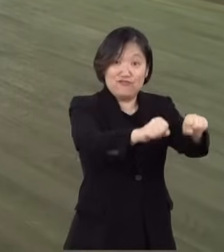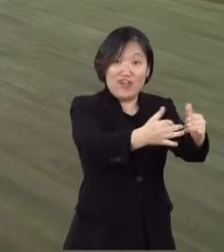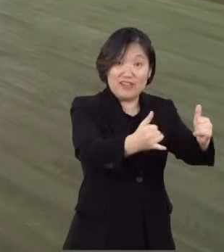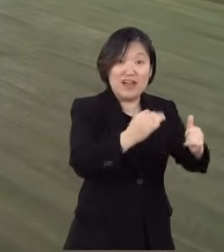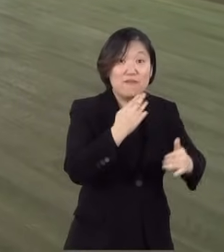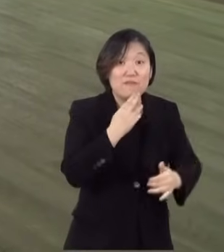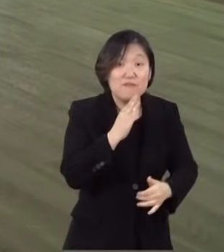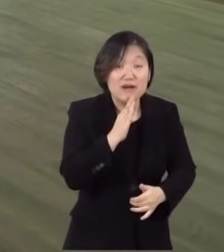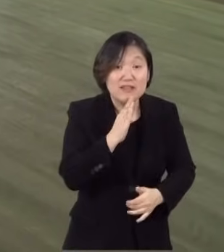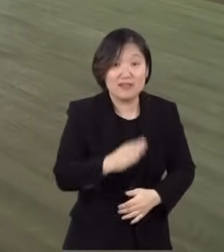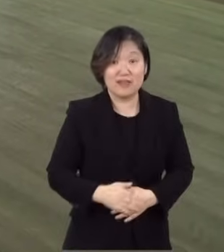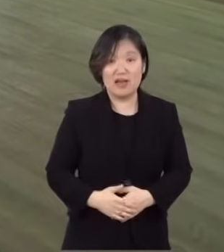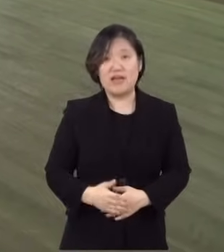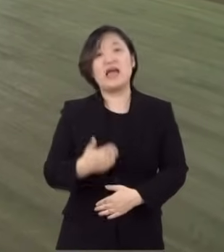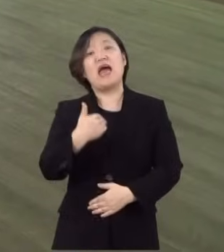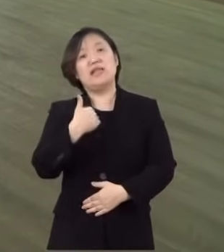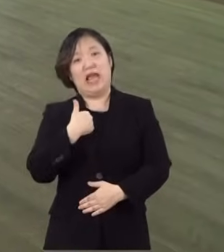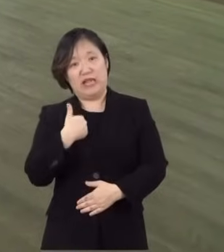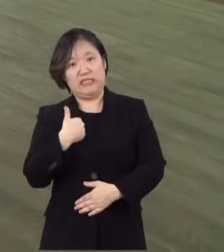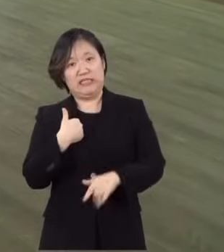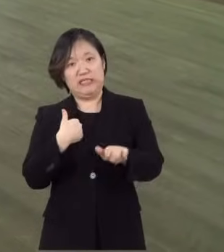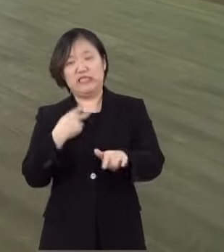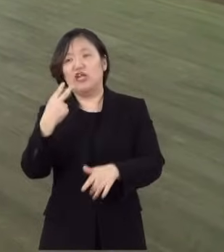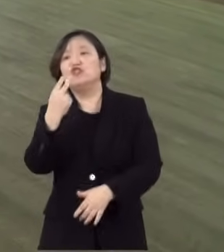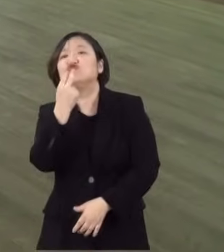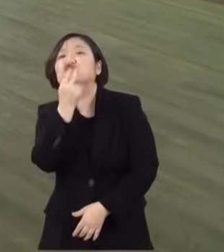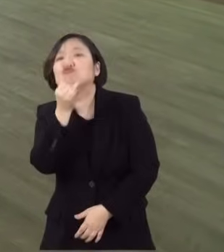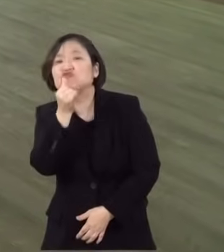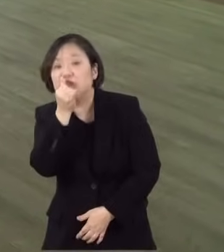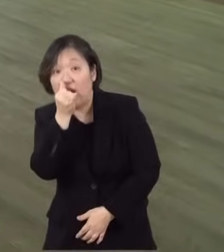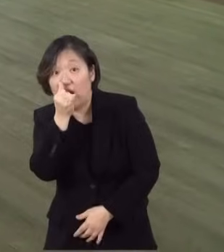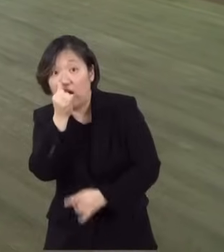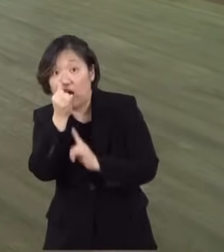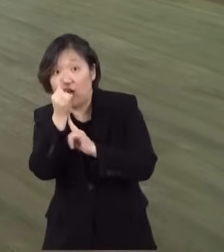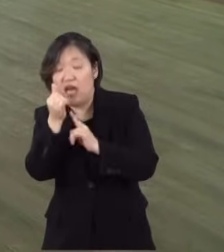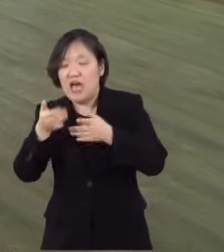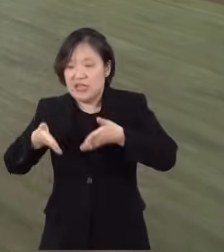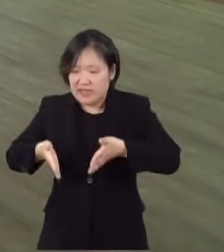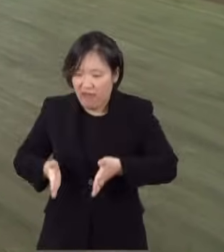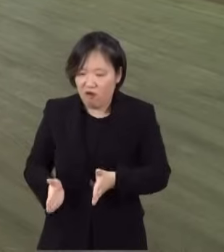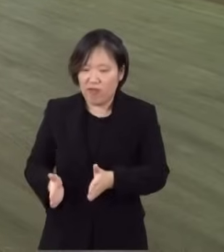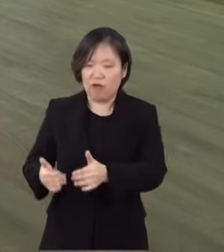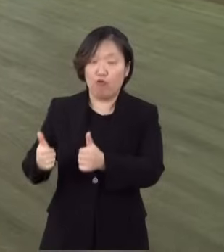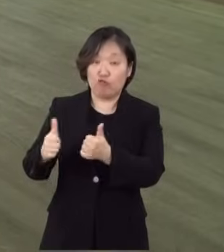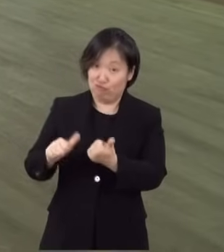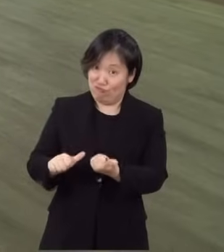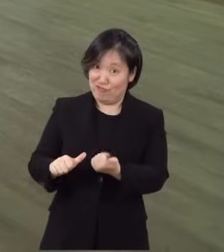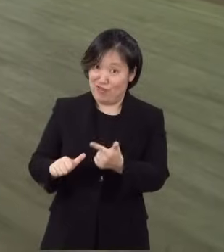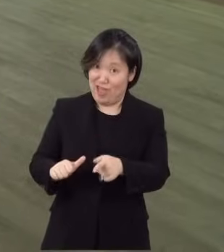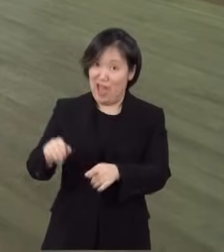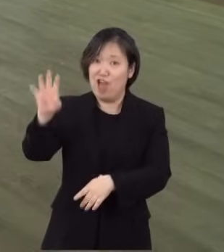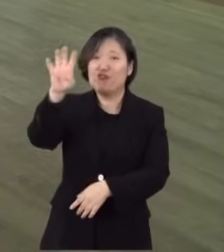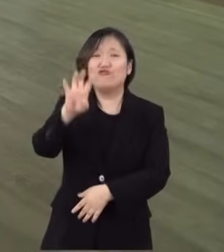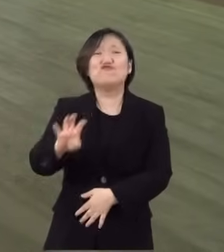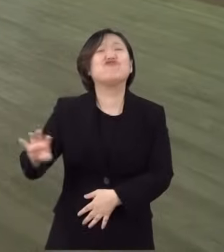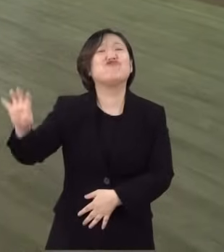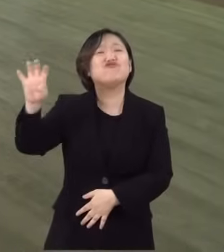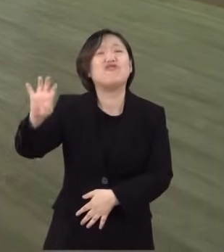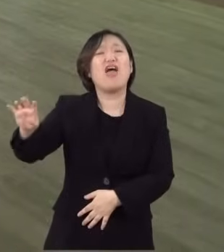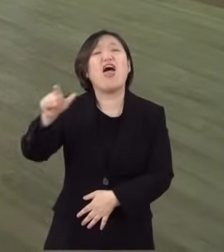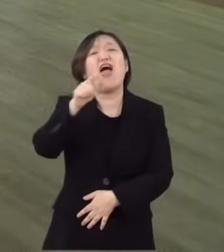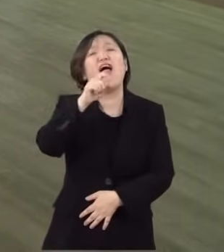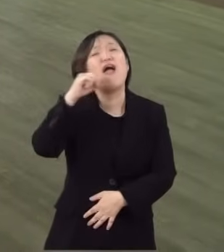나는이 중생들을 생 생 태어나고 죽고 태어나고